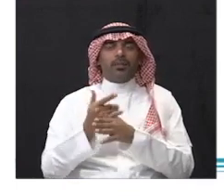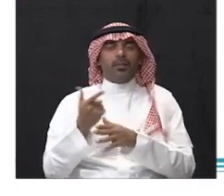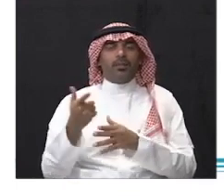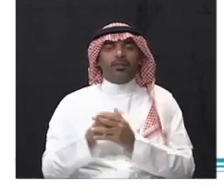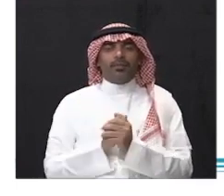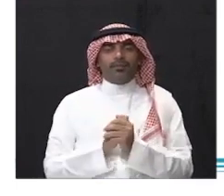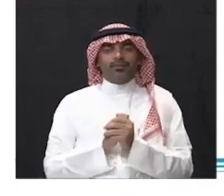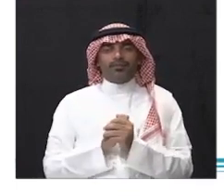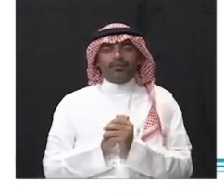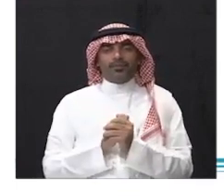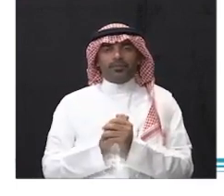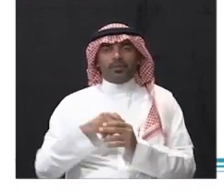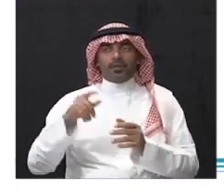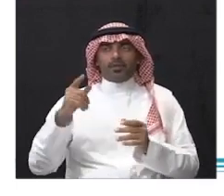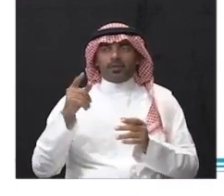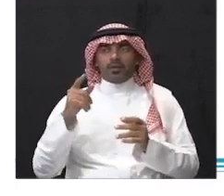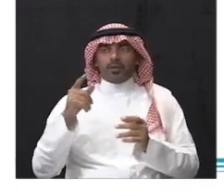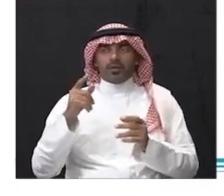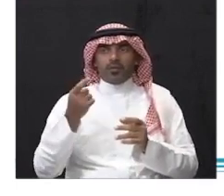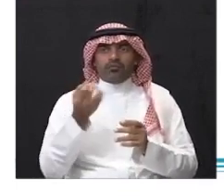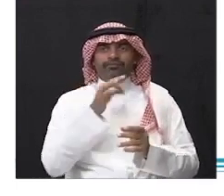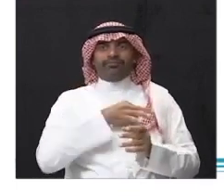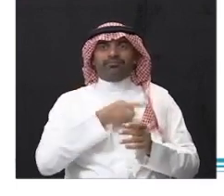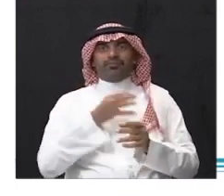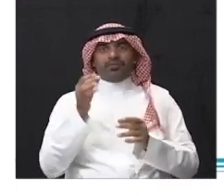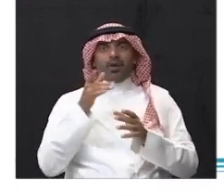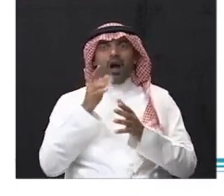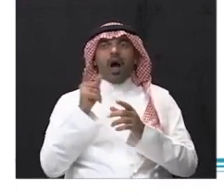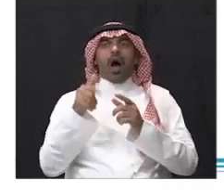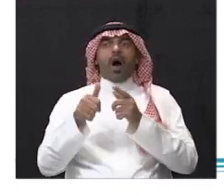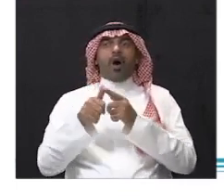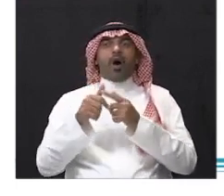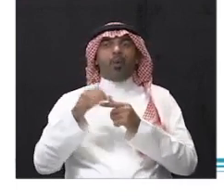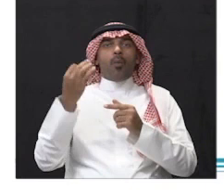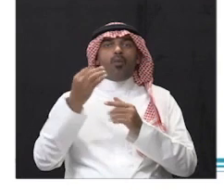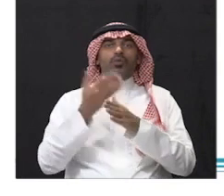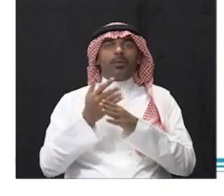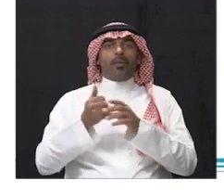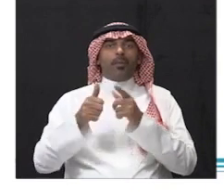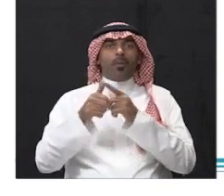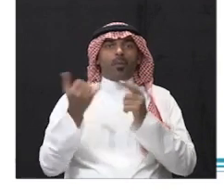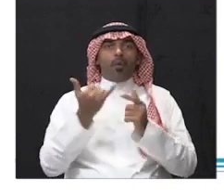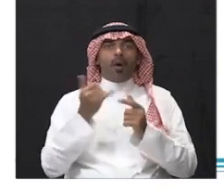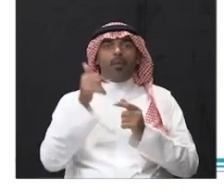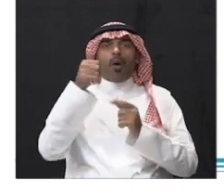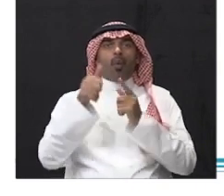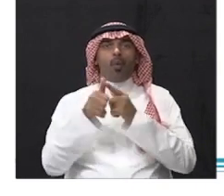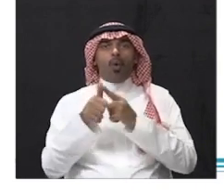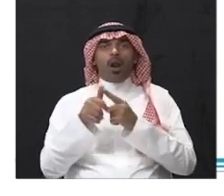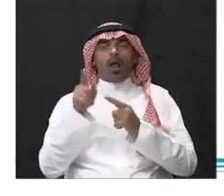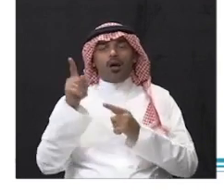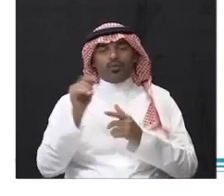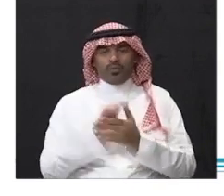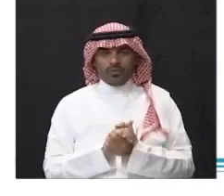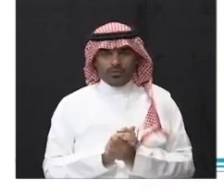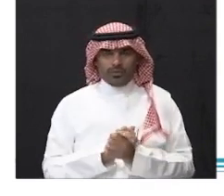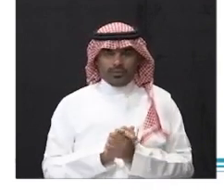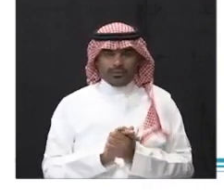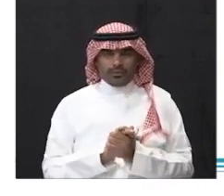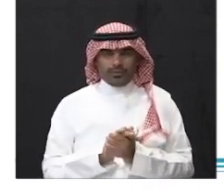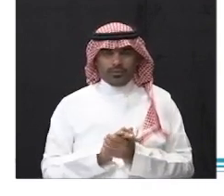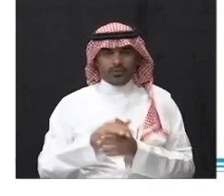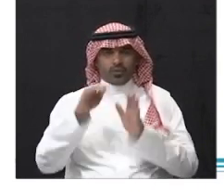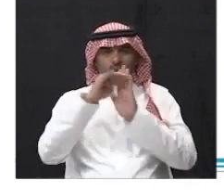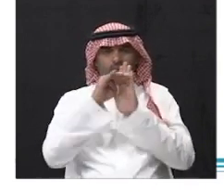للاستعمار، سادساً، ذكر الدوافع الثقافية للاستعمار، سابعاً، تصنيف آثار الاستعمار في العالم